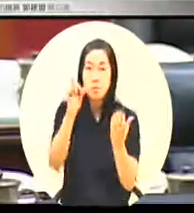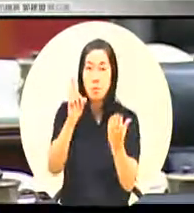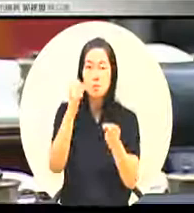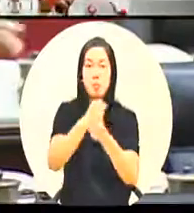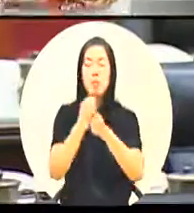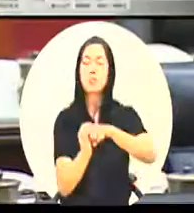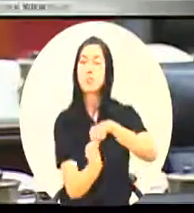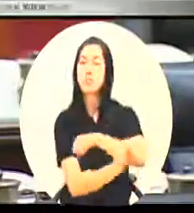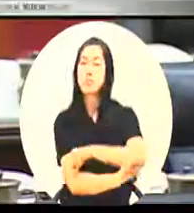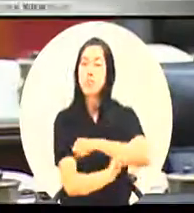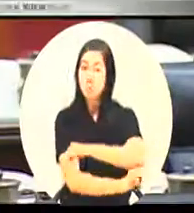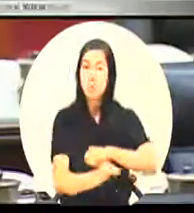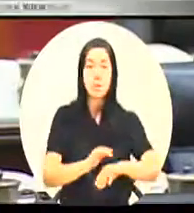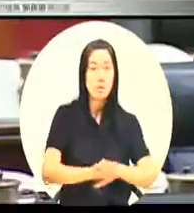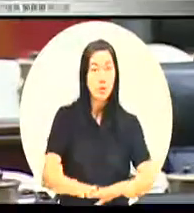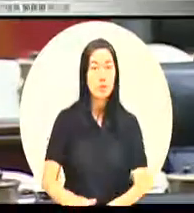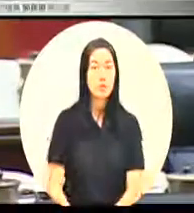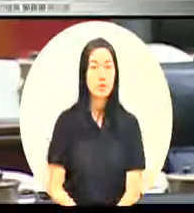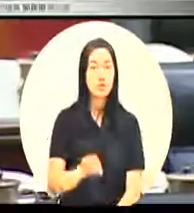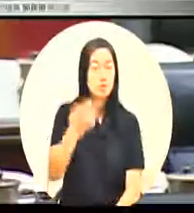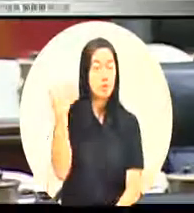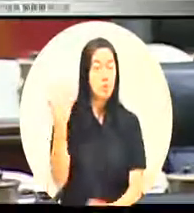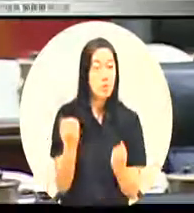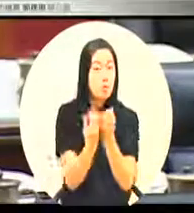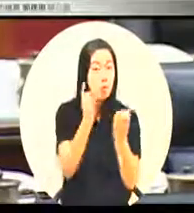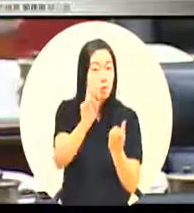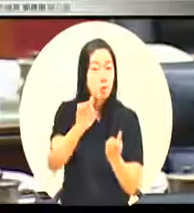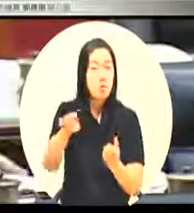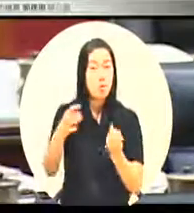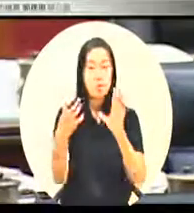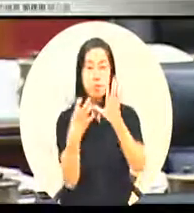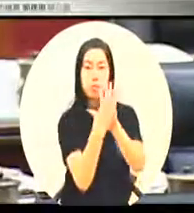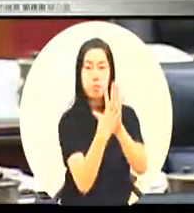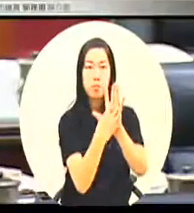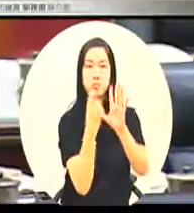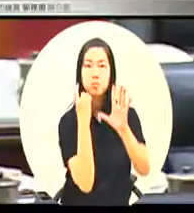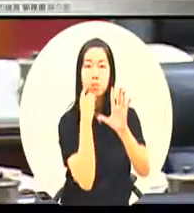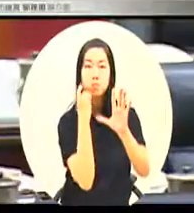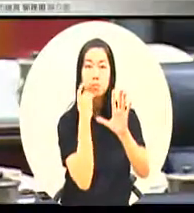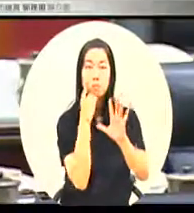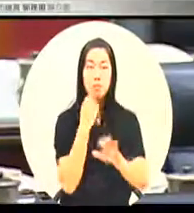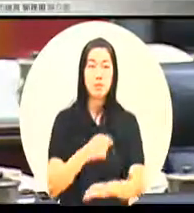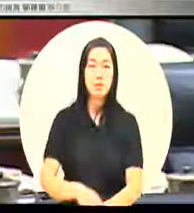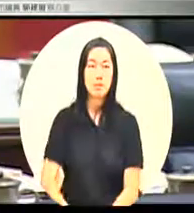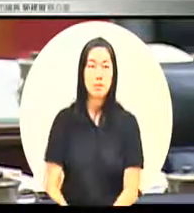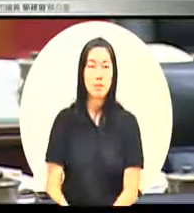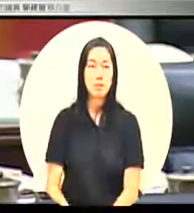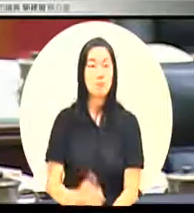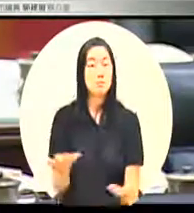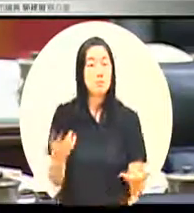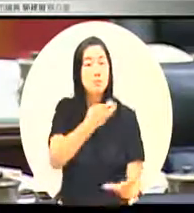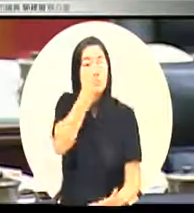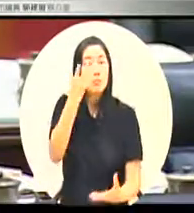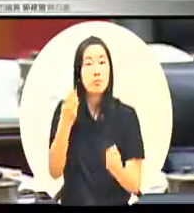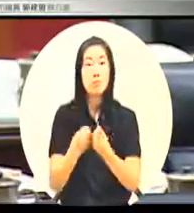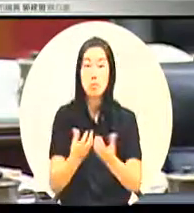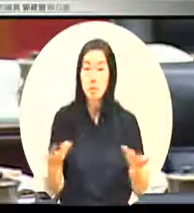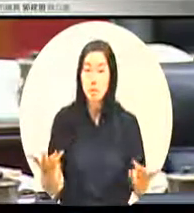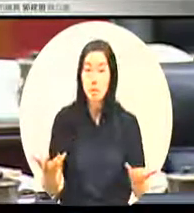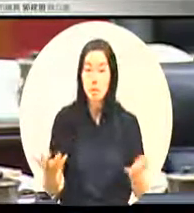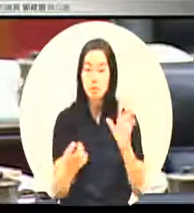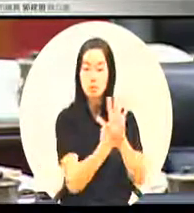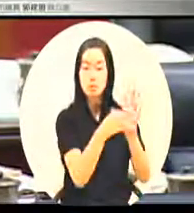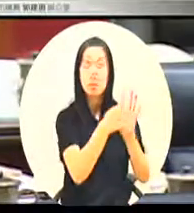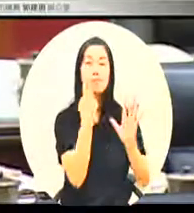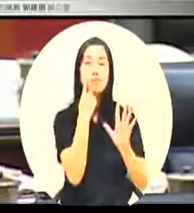呢？进前若要发生，直接标章是伪造的啦。你们要那啥去？标章伪造